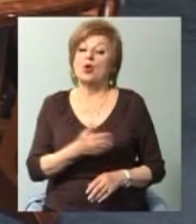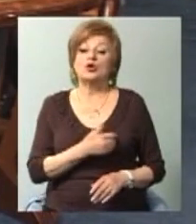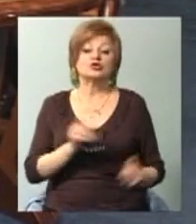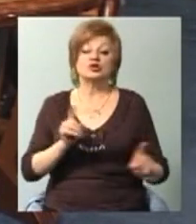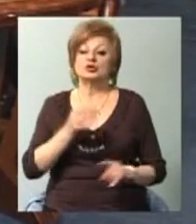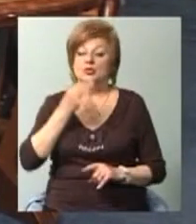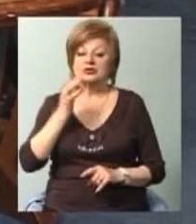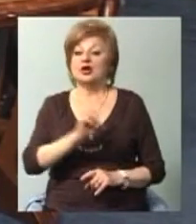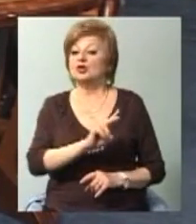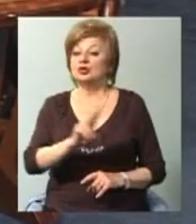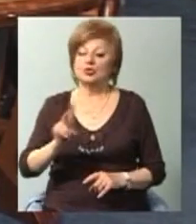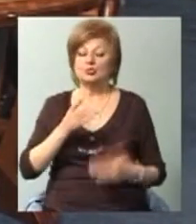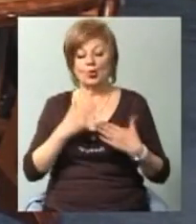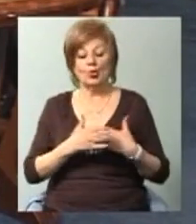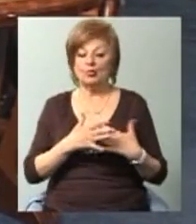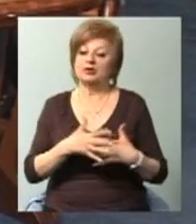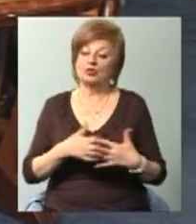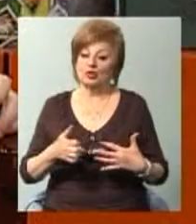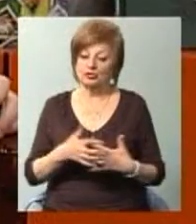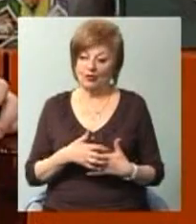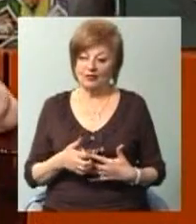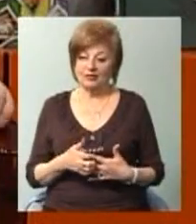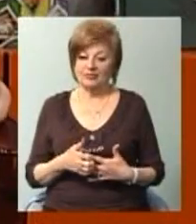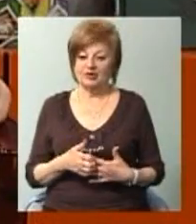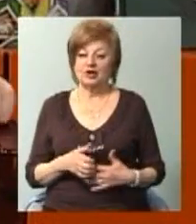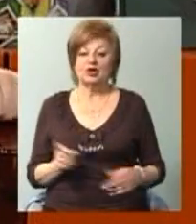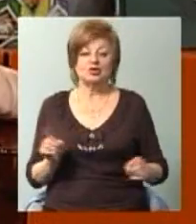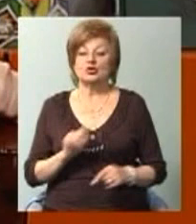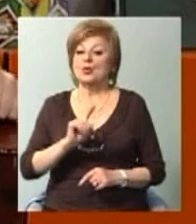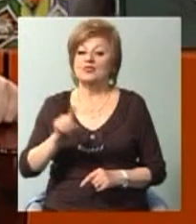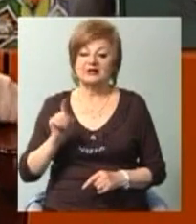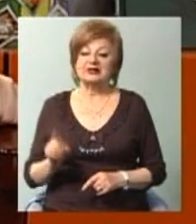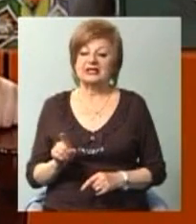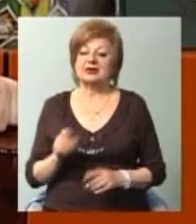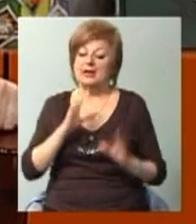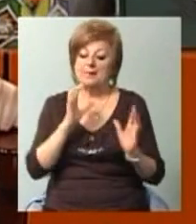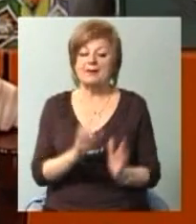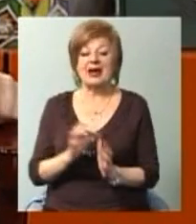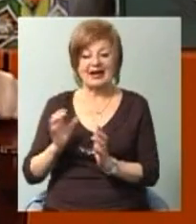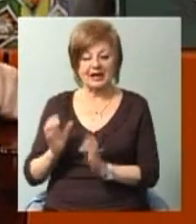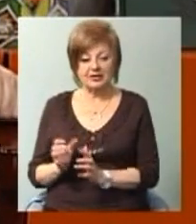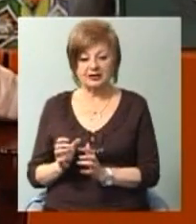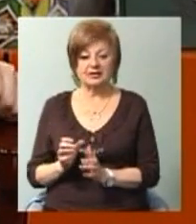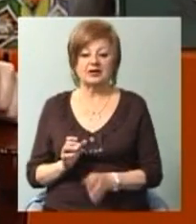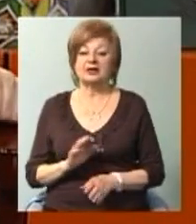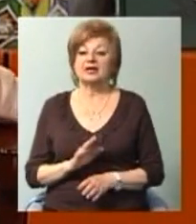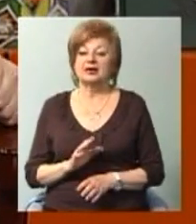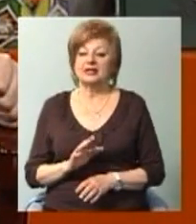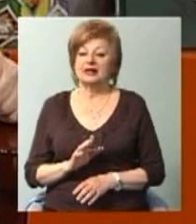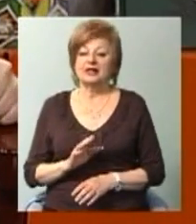сказати тим, хто полюбляє котів? Тим, щоб вони їх берегли